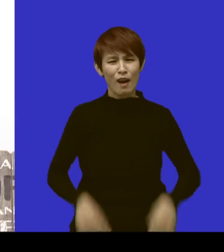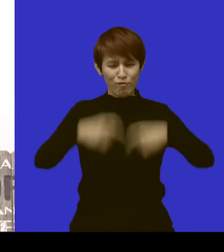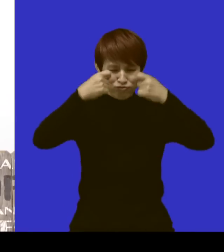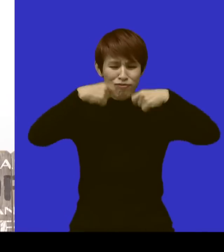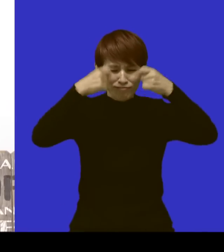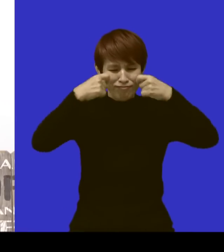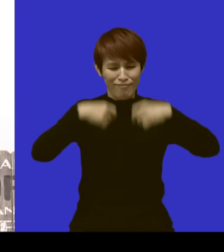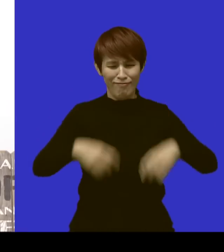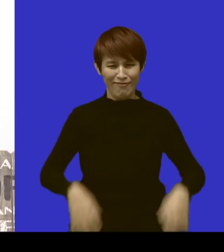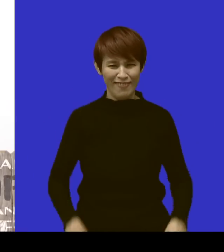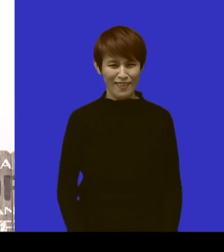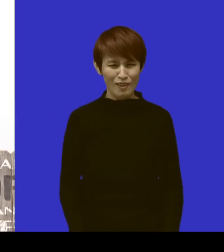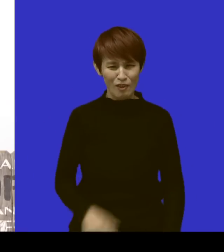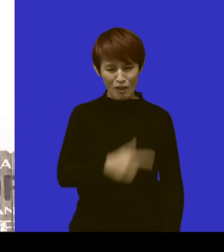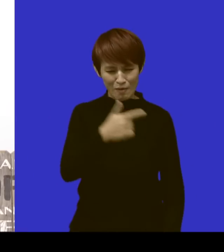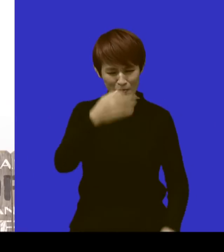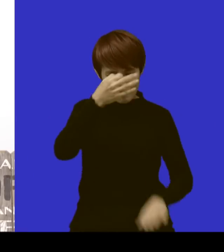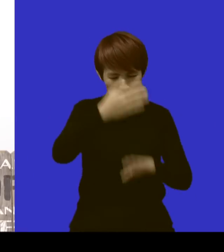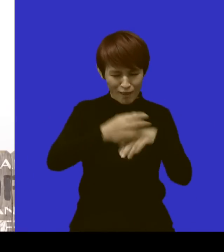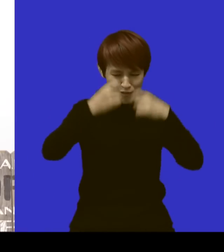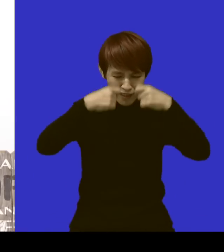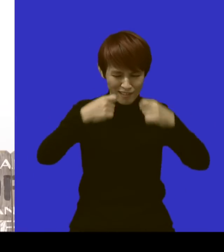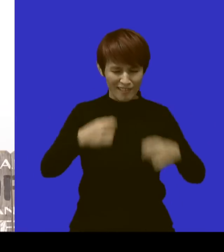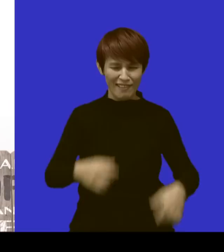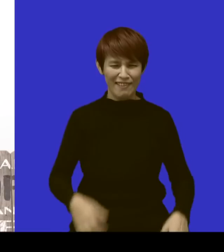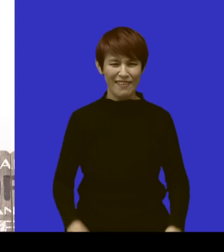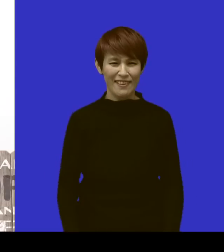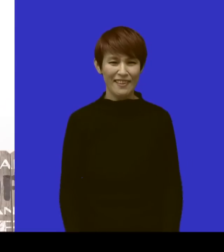울었어요. 울었어요? 너무 미안해서. 너무 미안해서.